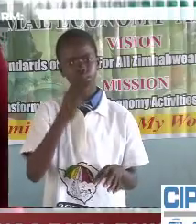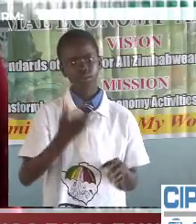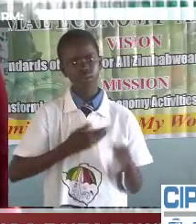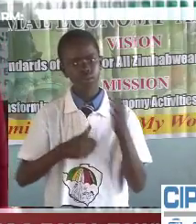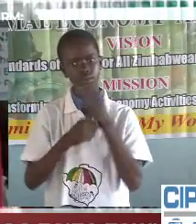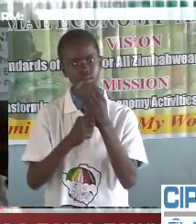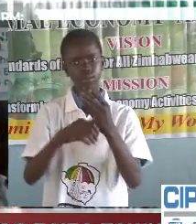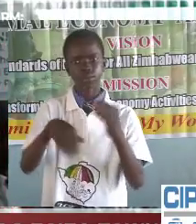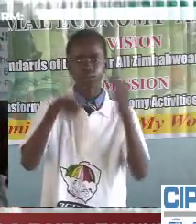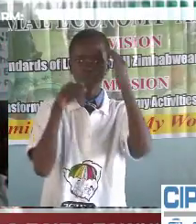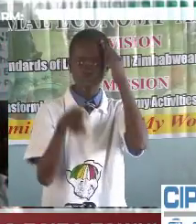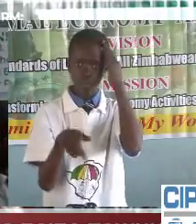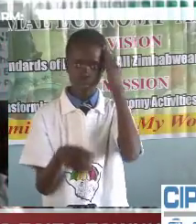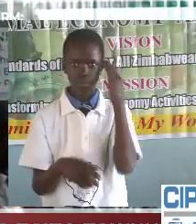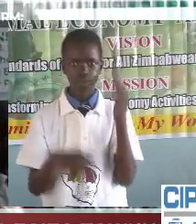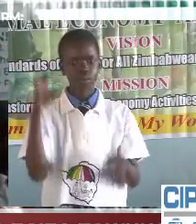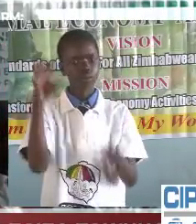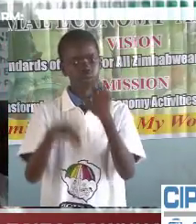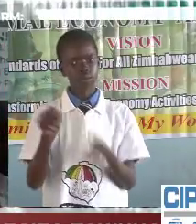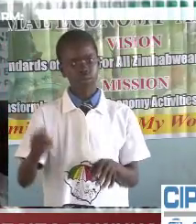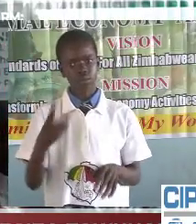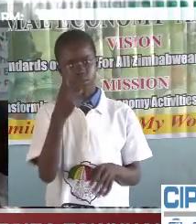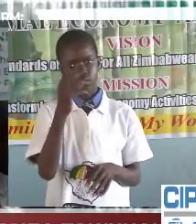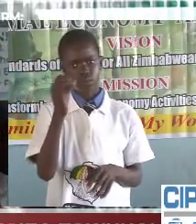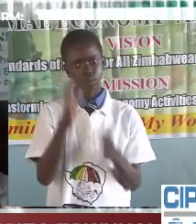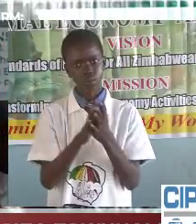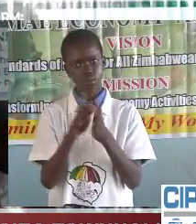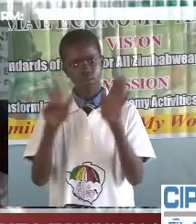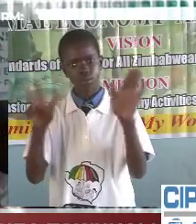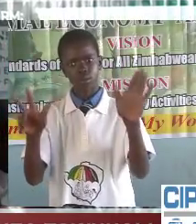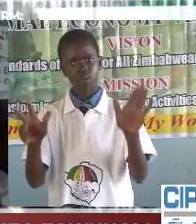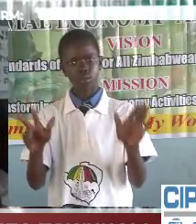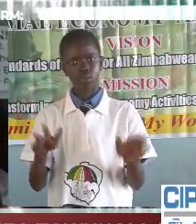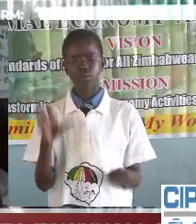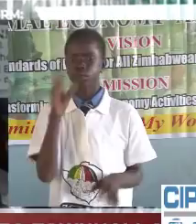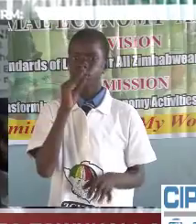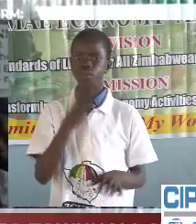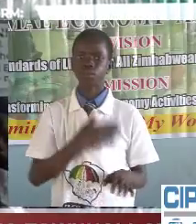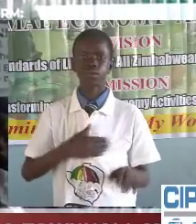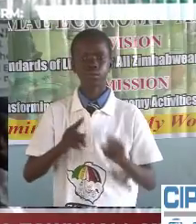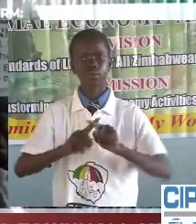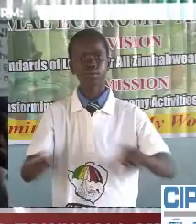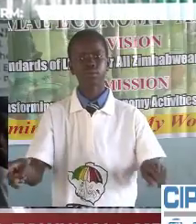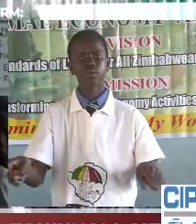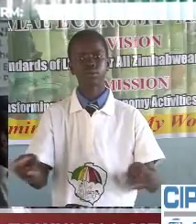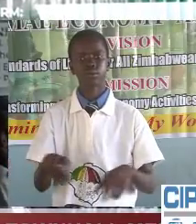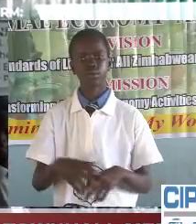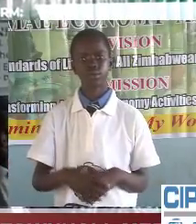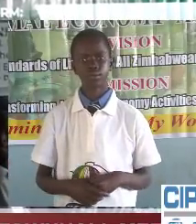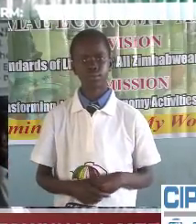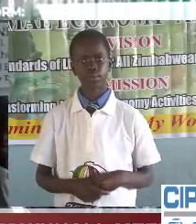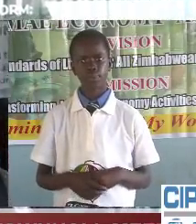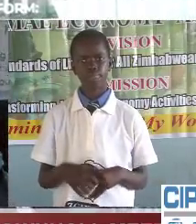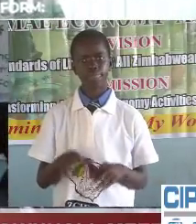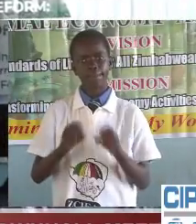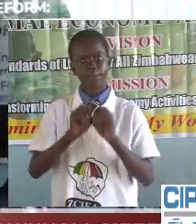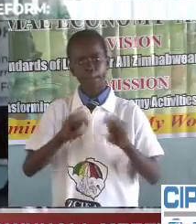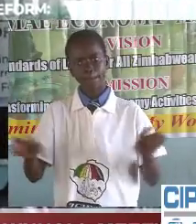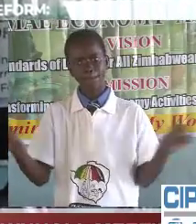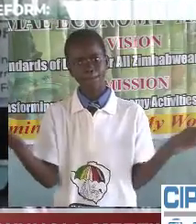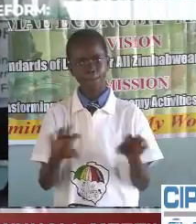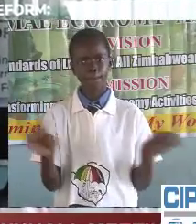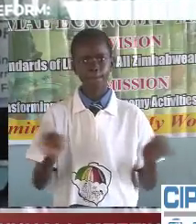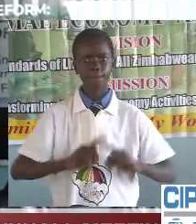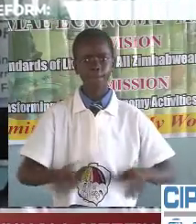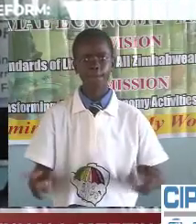hwenyika. Gore rino tiri kuti toda kuita zvakasiyana, masamba